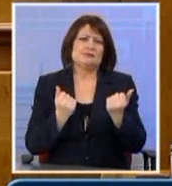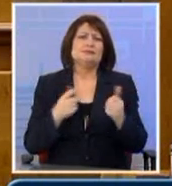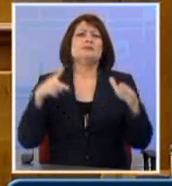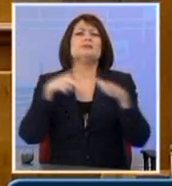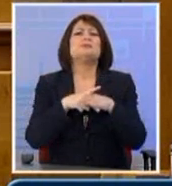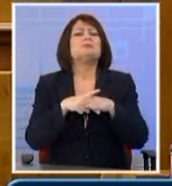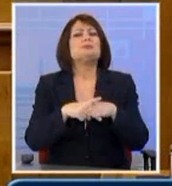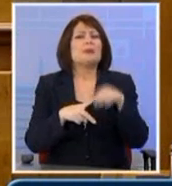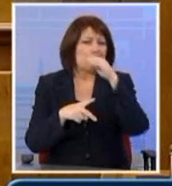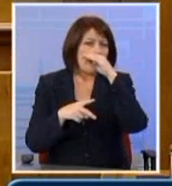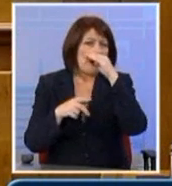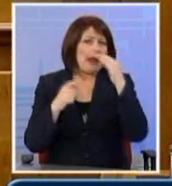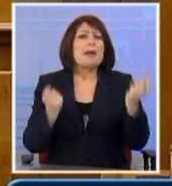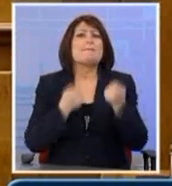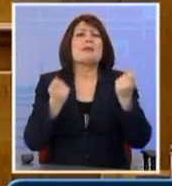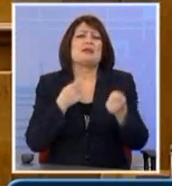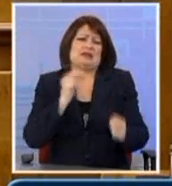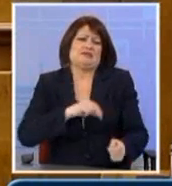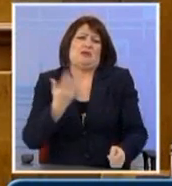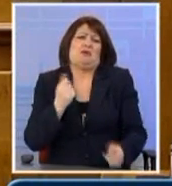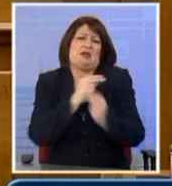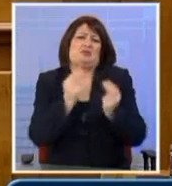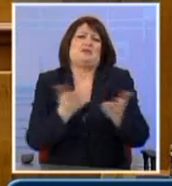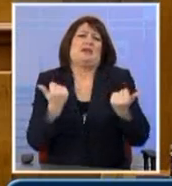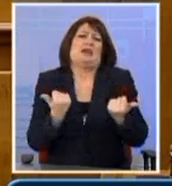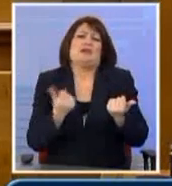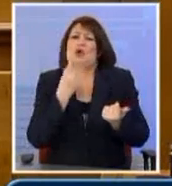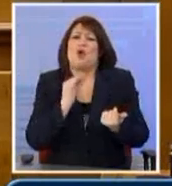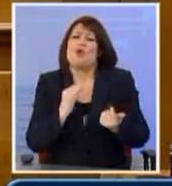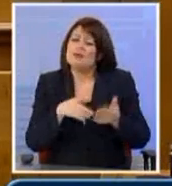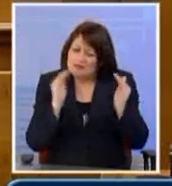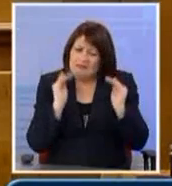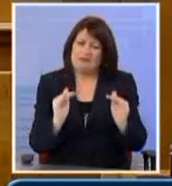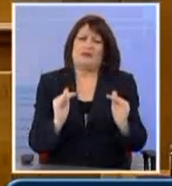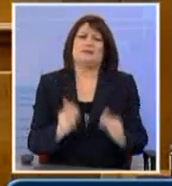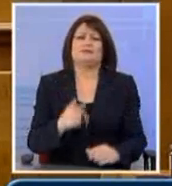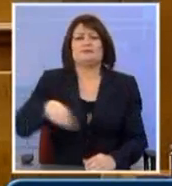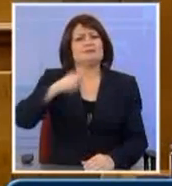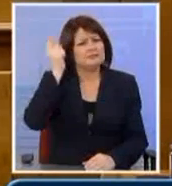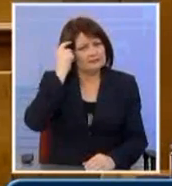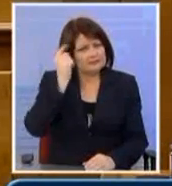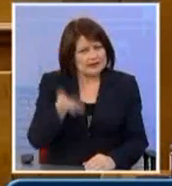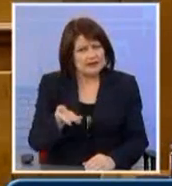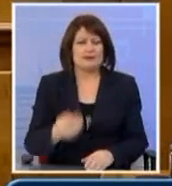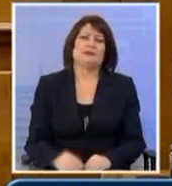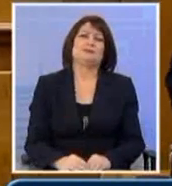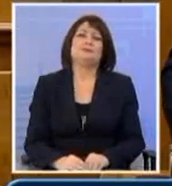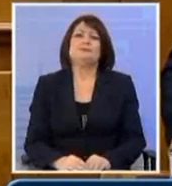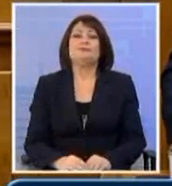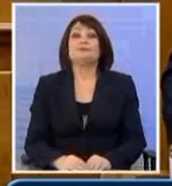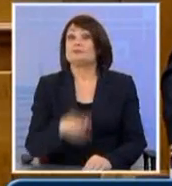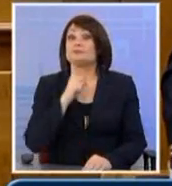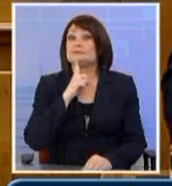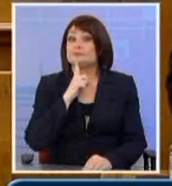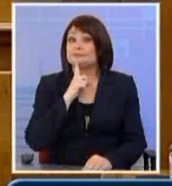τραπεζικά πράγματι απολύτως ατελέσφορο. Και αυτό θα γίνει κατανοητό. Όπως κατανοητό θα